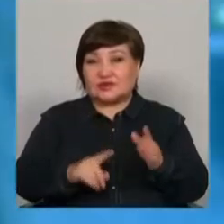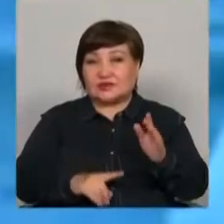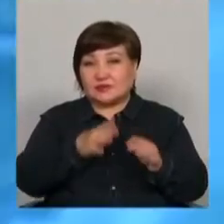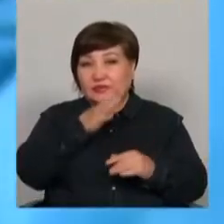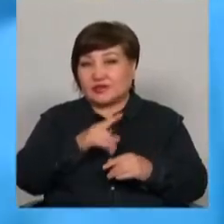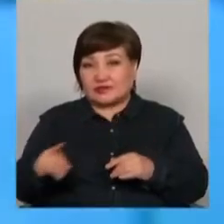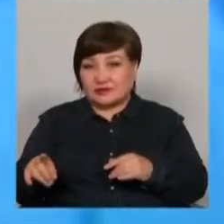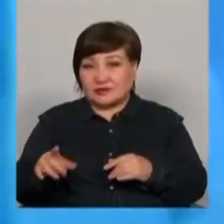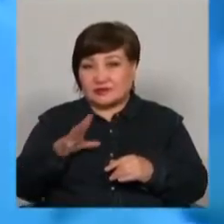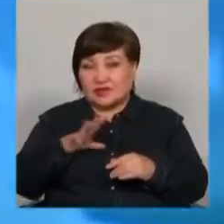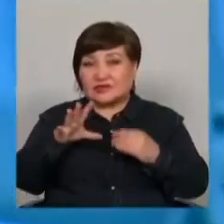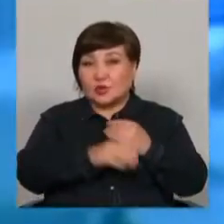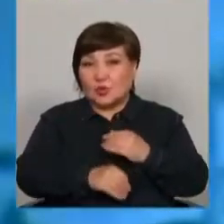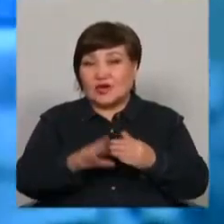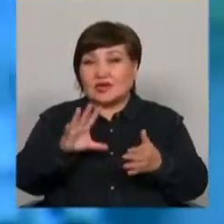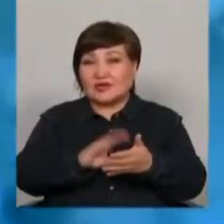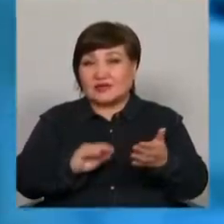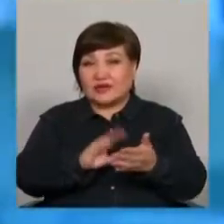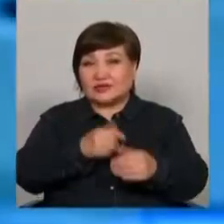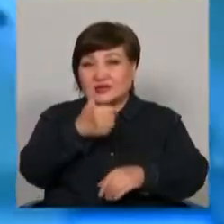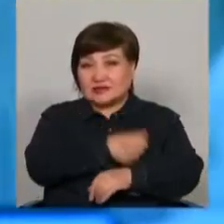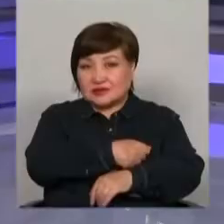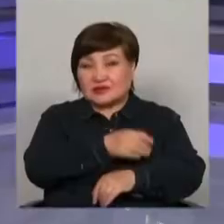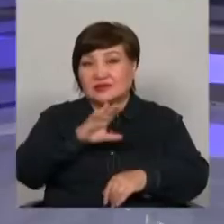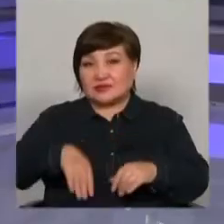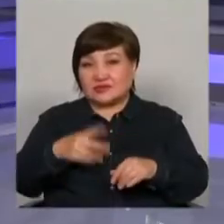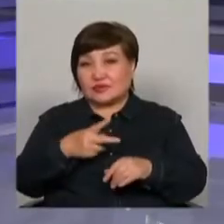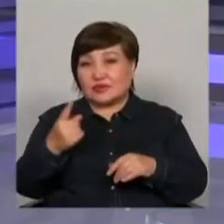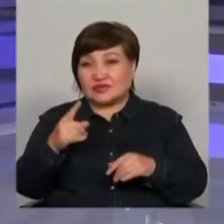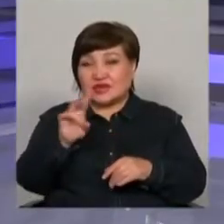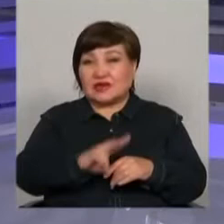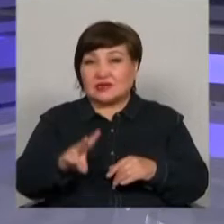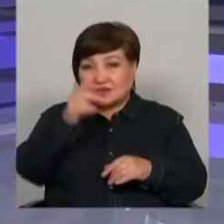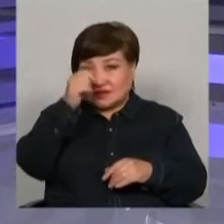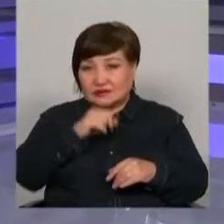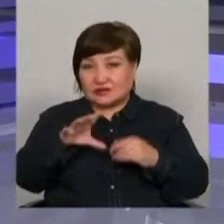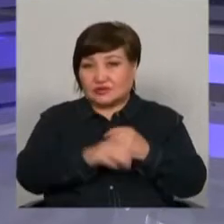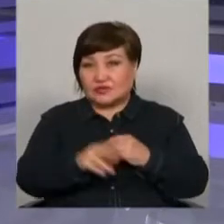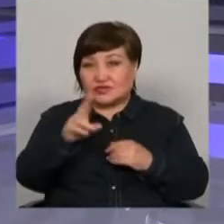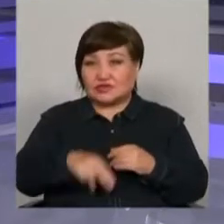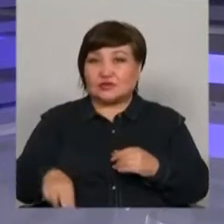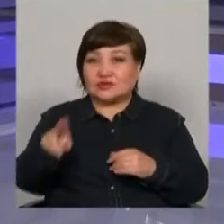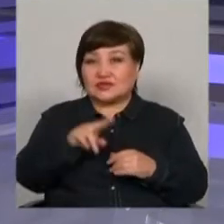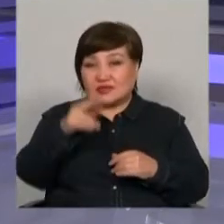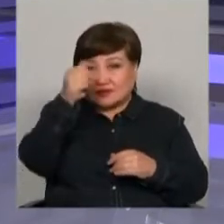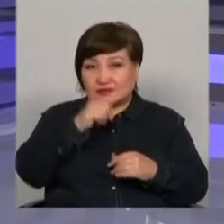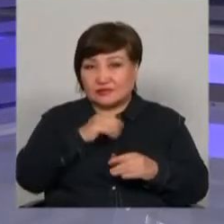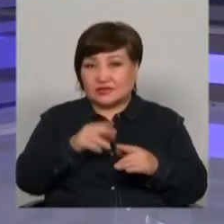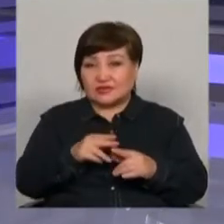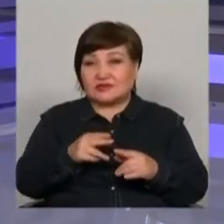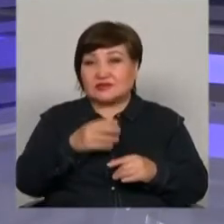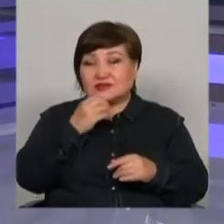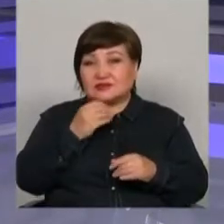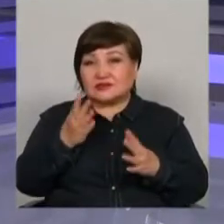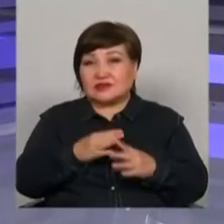соңғы ревакцинациядан кейін осы 2021-дің қараша айының соңы мен желтоқсан айының басы болды ғой, жарты жылдай өтіп кетті.